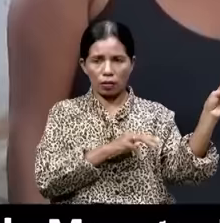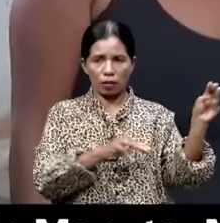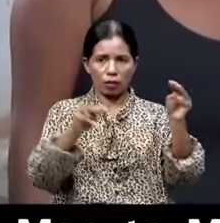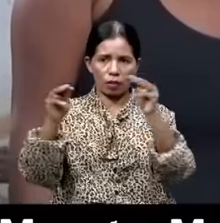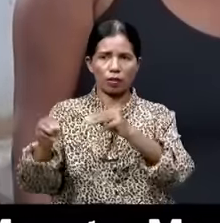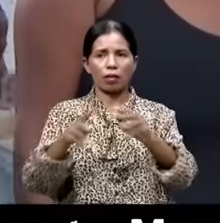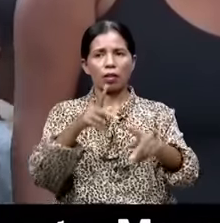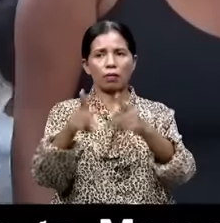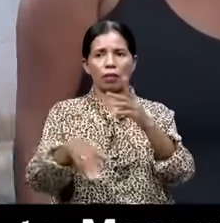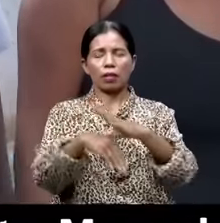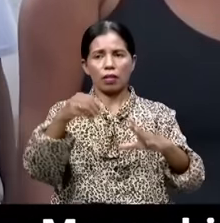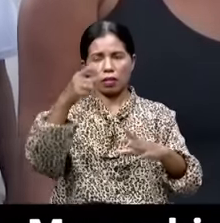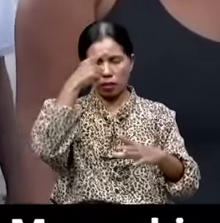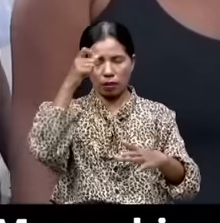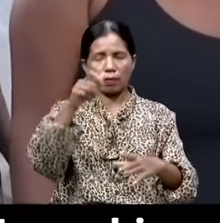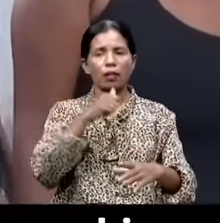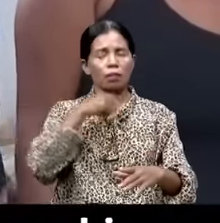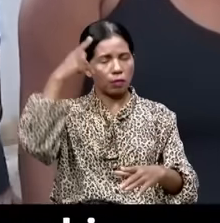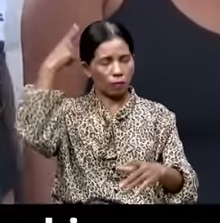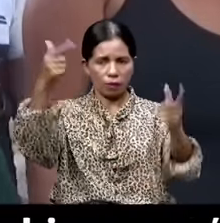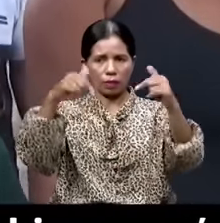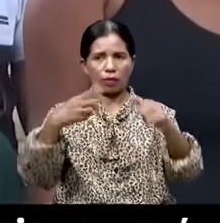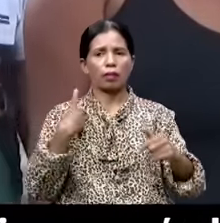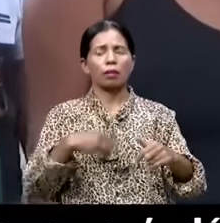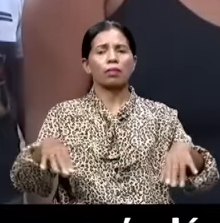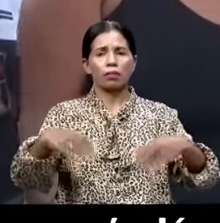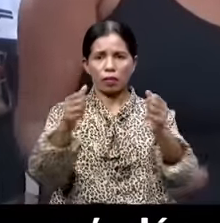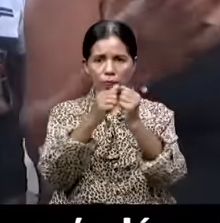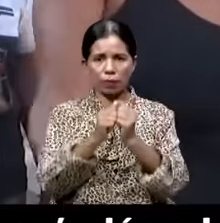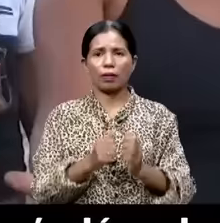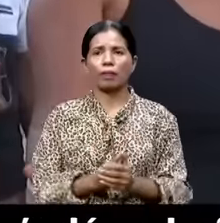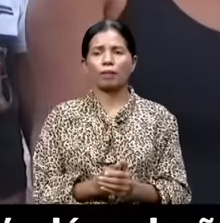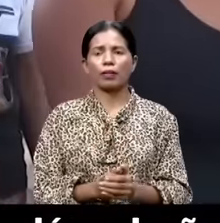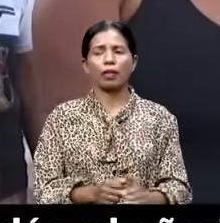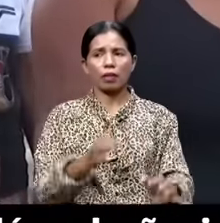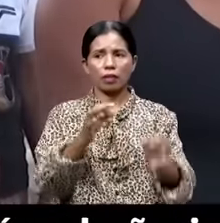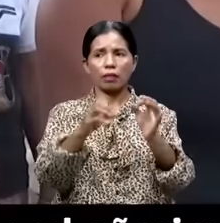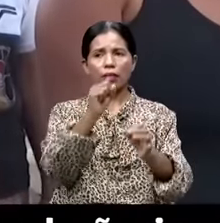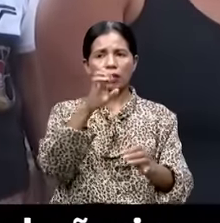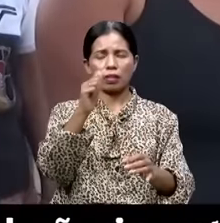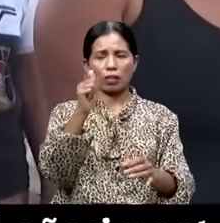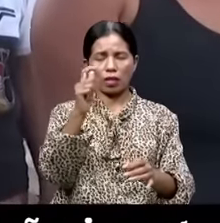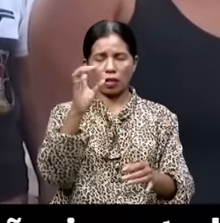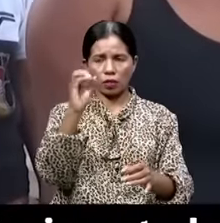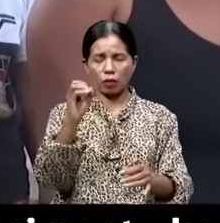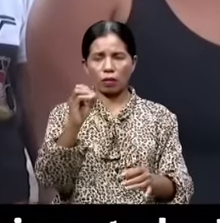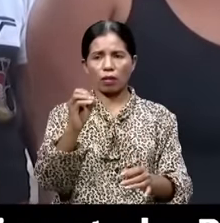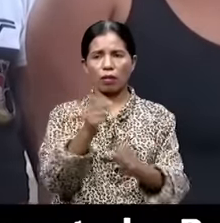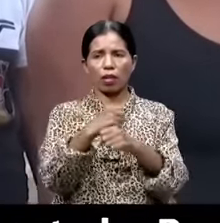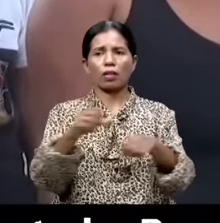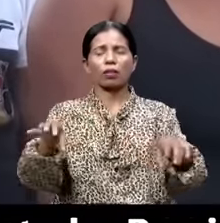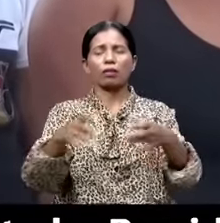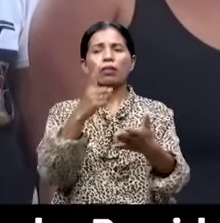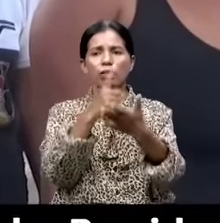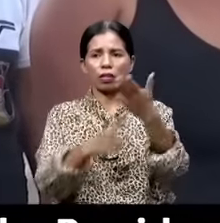muda embersense tama hampa batun maine neduni am kopiara duni so ke seto ekipa nan tol na haus sirbi sai na